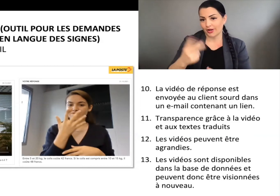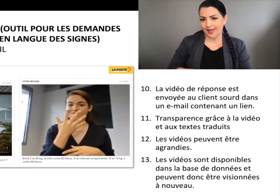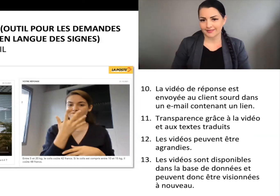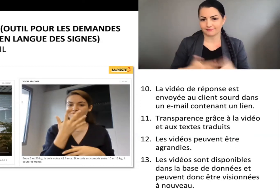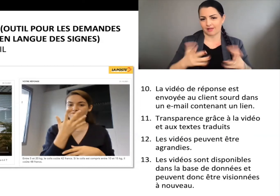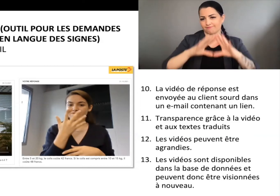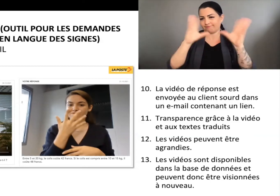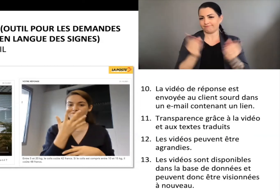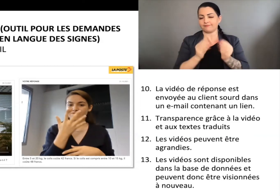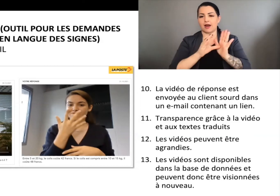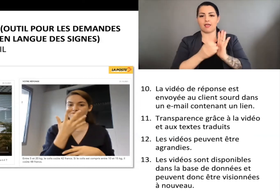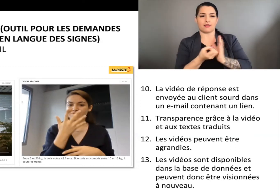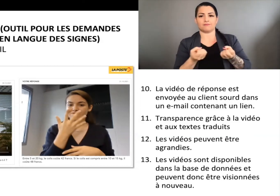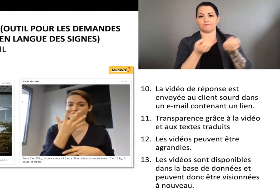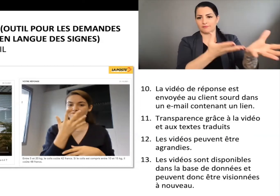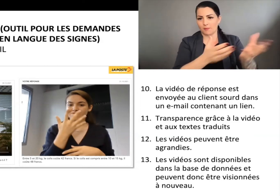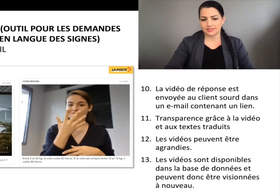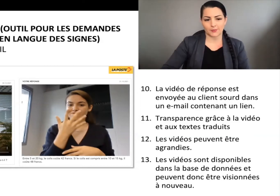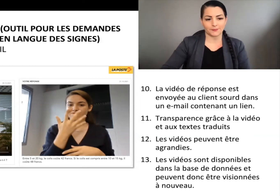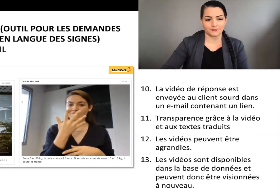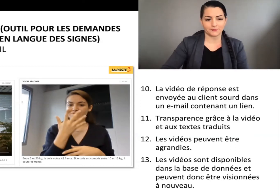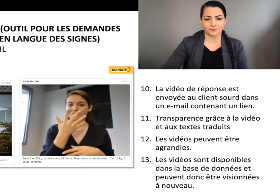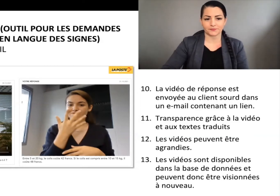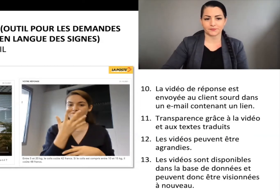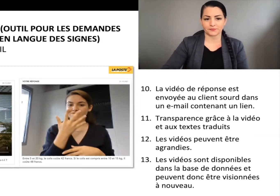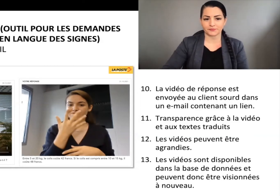Ces vidéos peuvent être visionnées en tout temps à postériori.